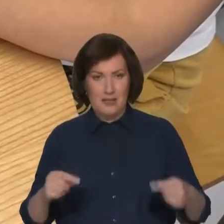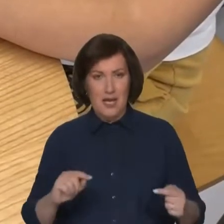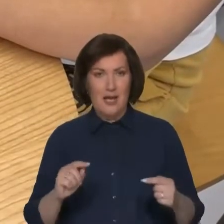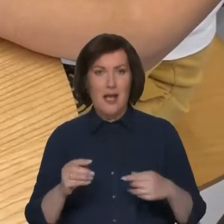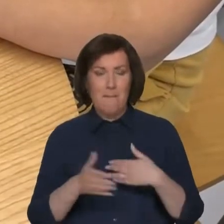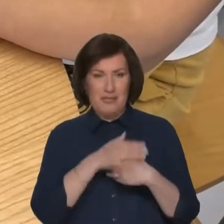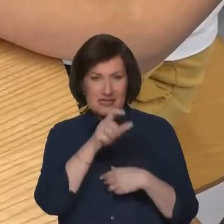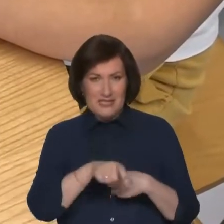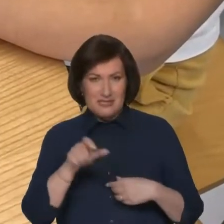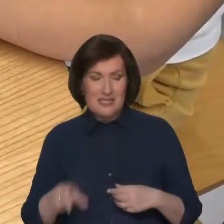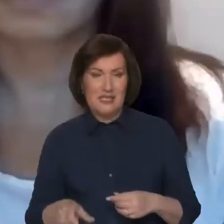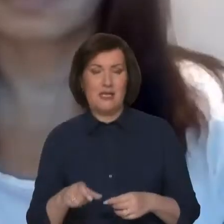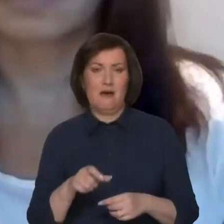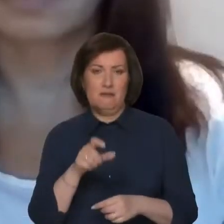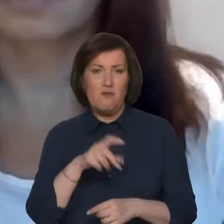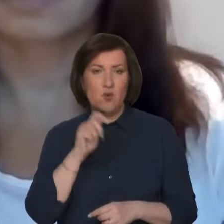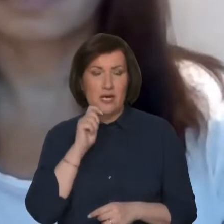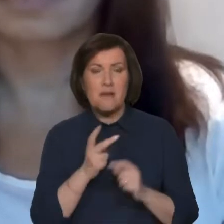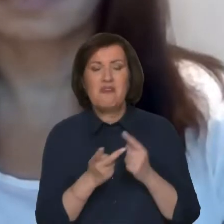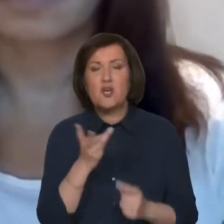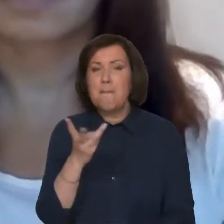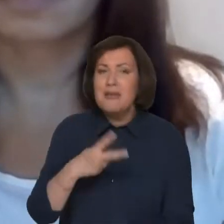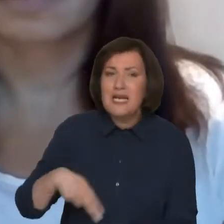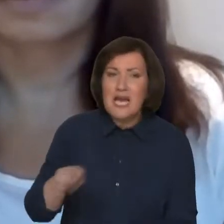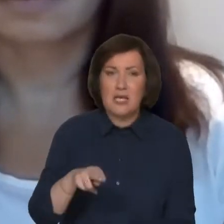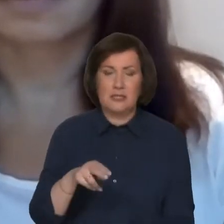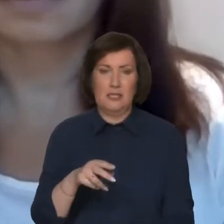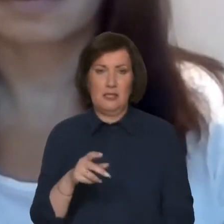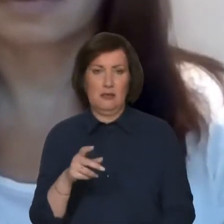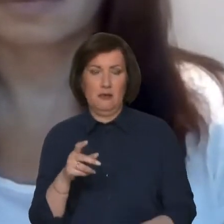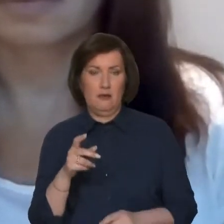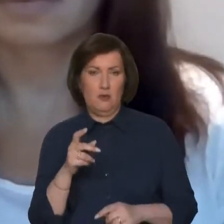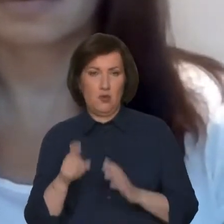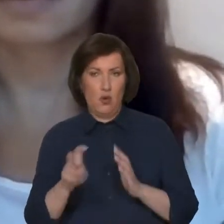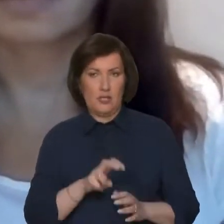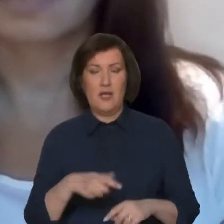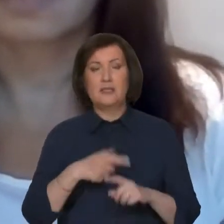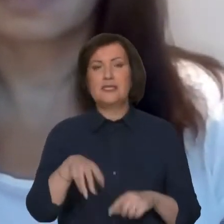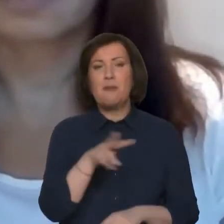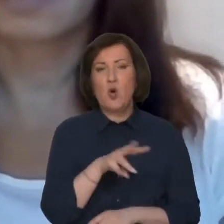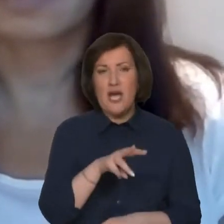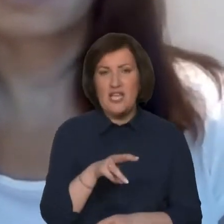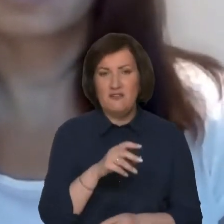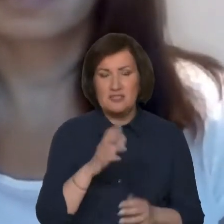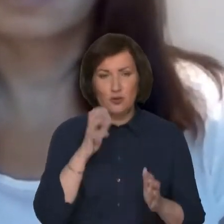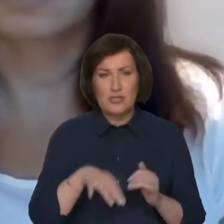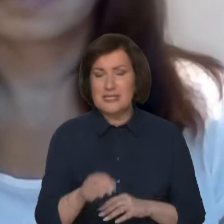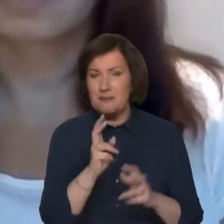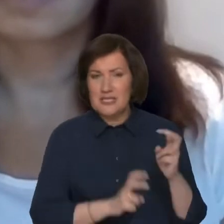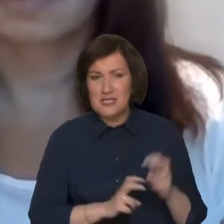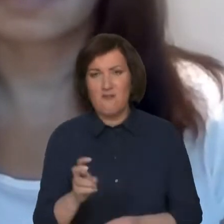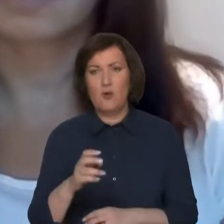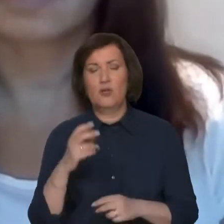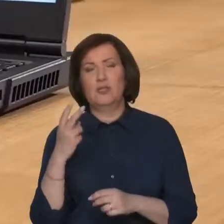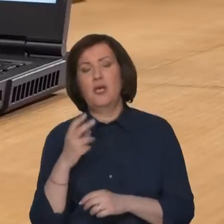у 1,5 мільярда доларів. Це, перш за все, Миколаївський глиноземний завод, це 26 облгазів,